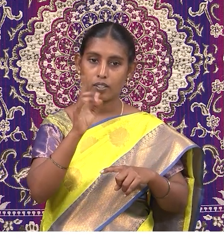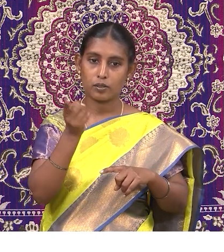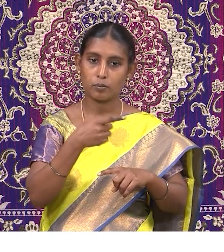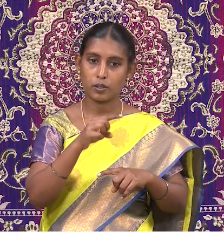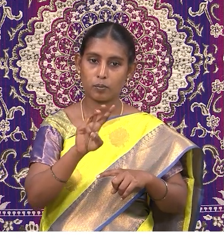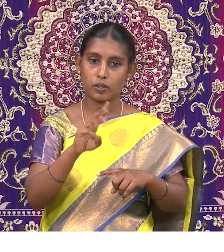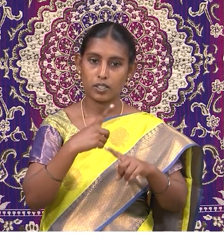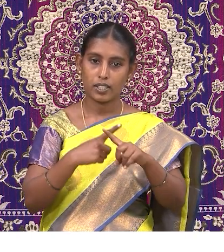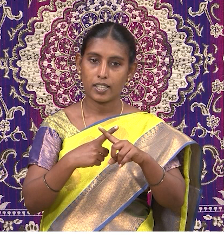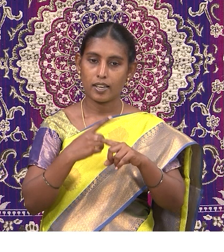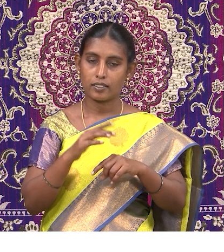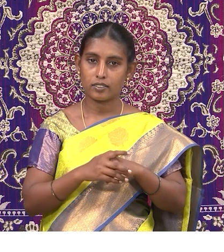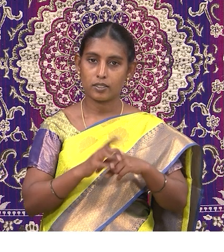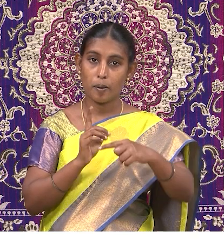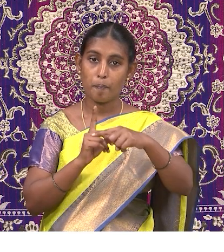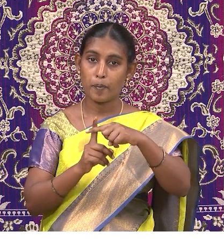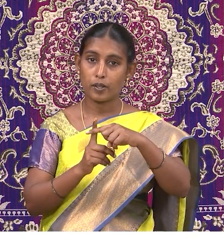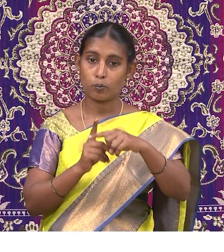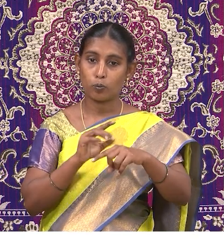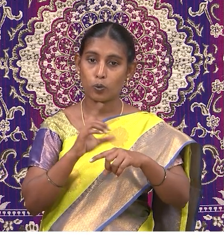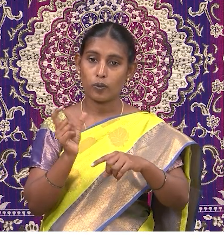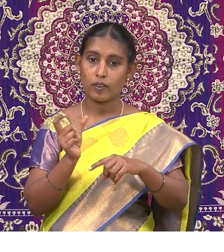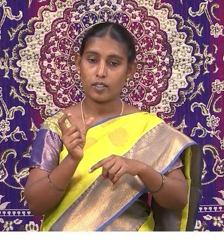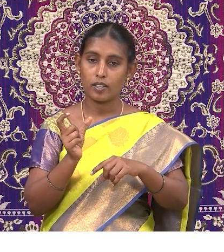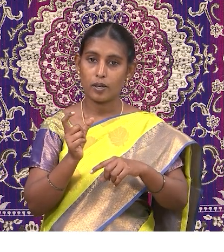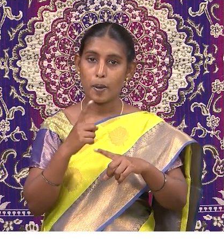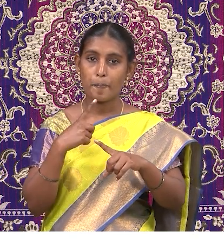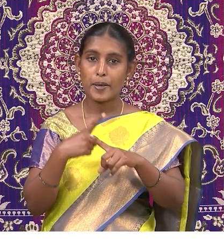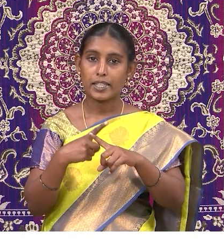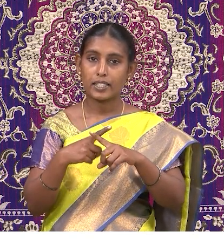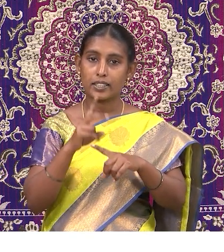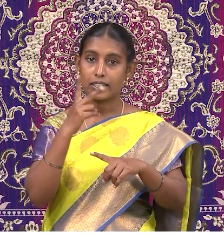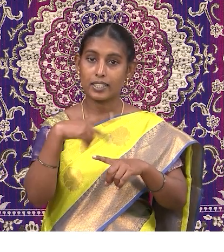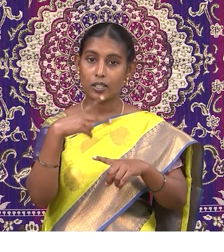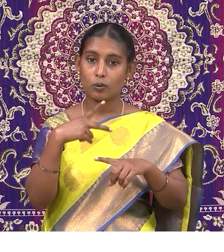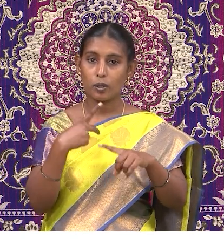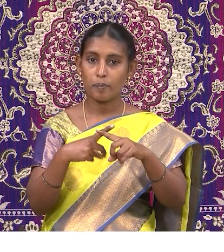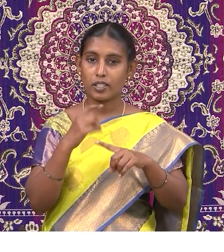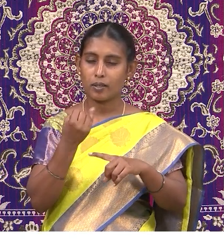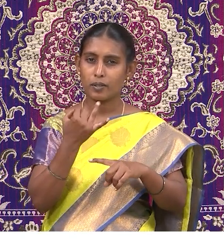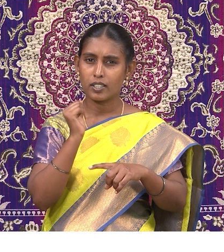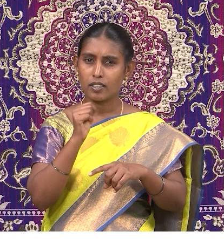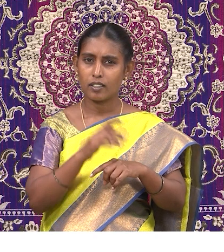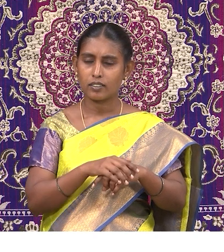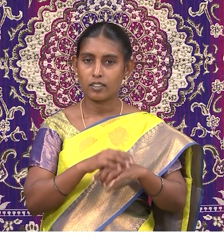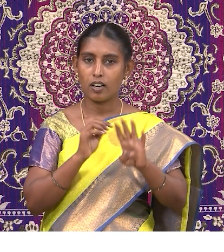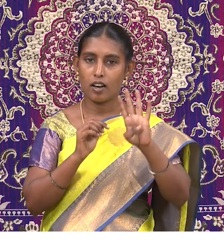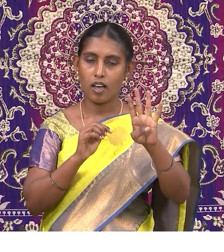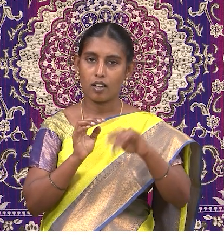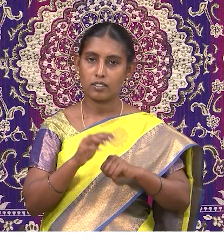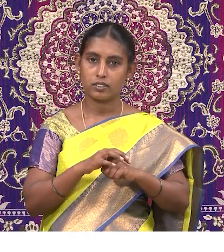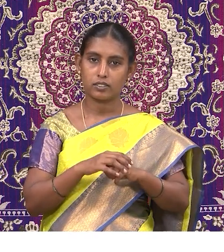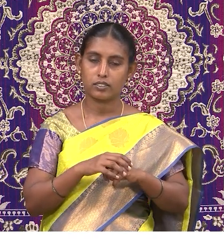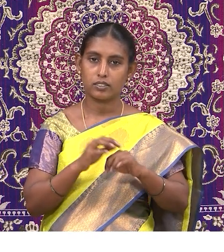x² + 5/3 × x ப்ளஸ் என்ன பொது வடிவத்தில் இருக்குது? மூலங்களின் பெருக்கற்பலன் இருக்குது. பெருக்கற்பலனாக என்ன கொடுத்துருக்காங்க?